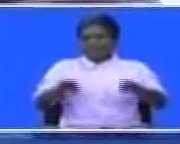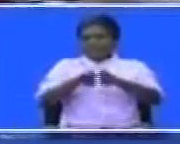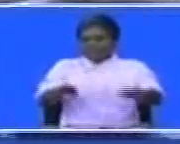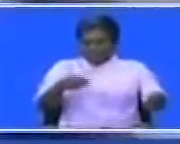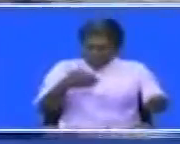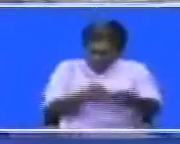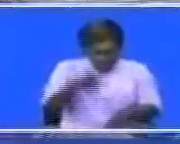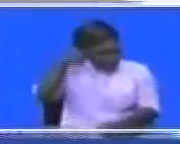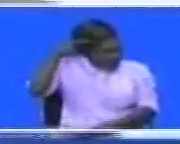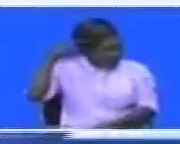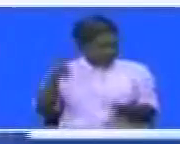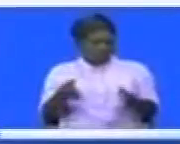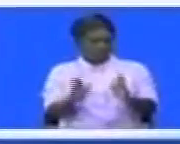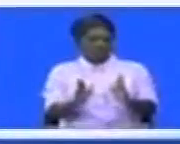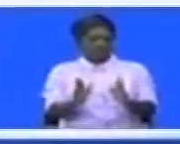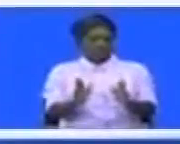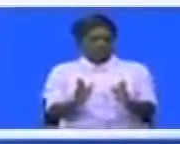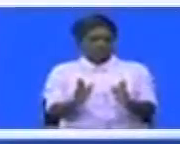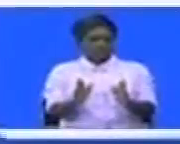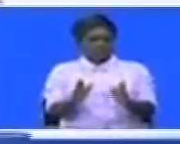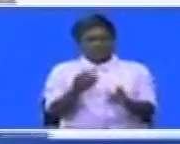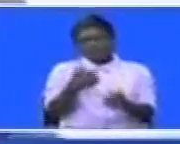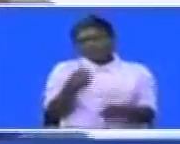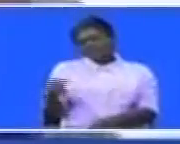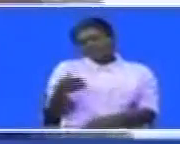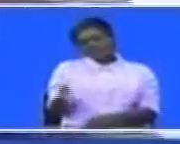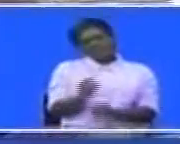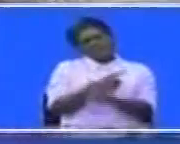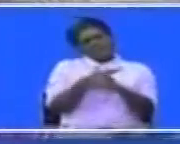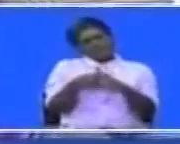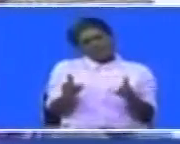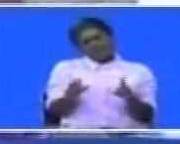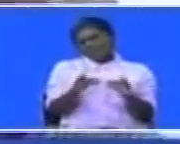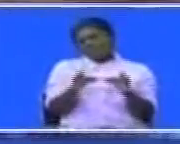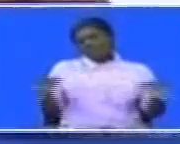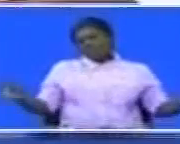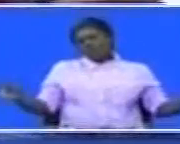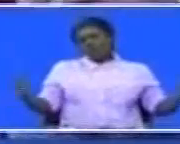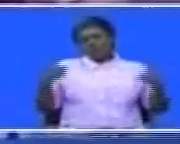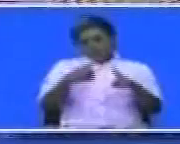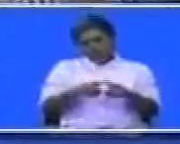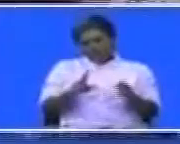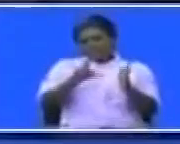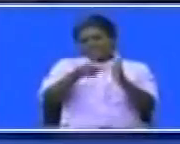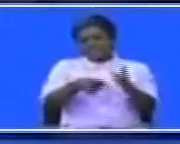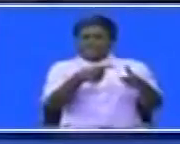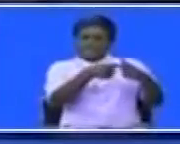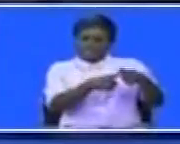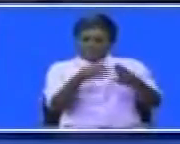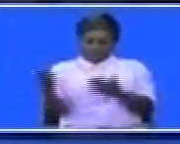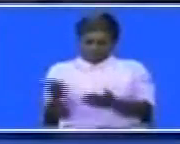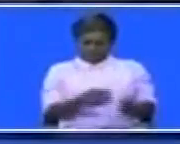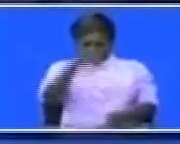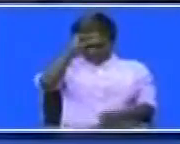karibu na rami. Ningeilete hapa Kibogo, lakini sasa itachukua muda, lakini tutarete faktori zingine hapa.